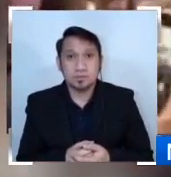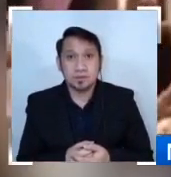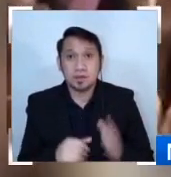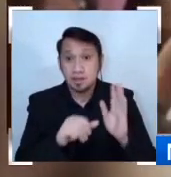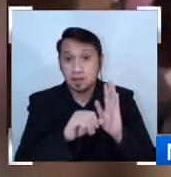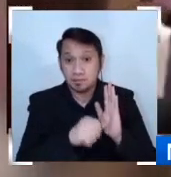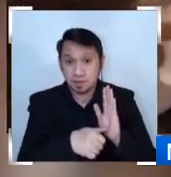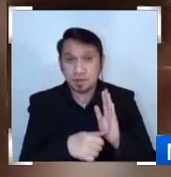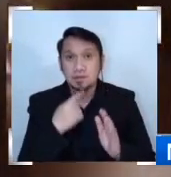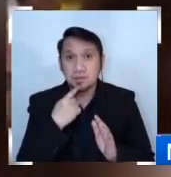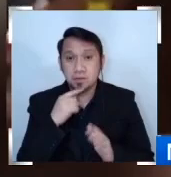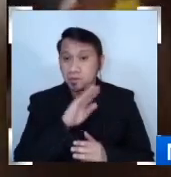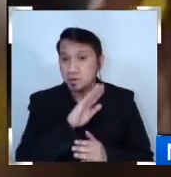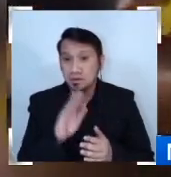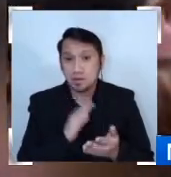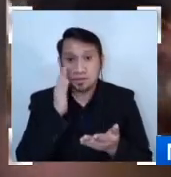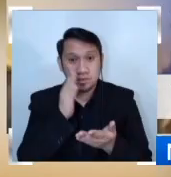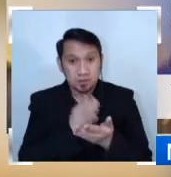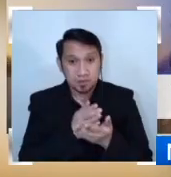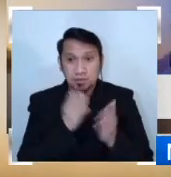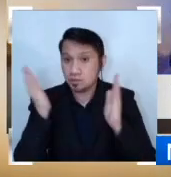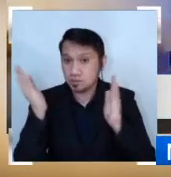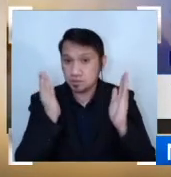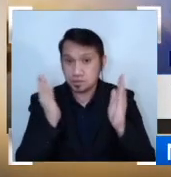hindi siya titigil sa pagsisilbi sa publiko.